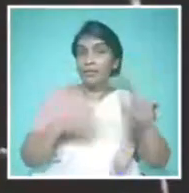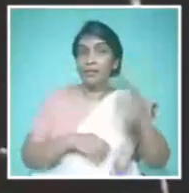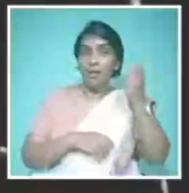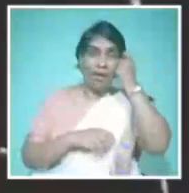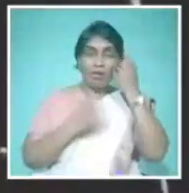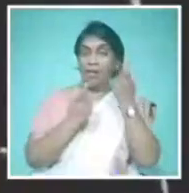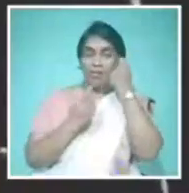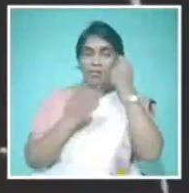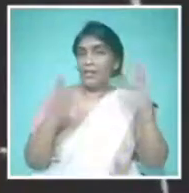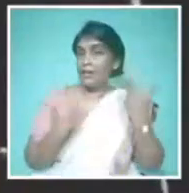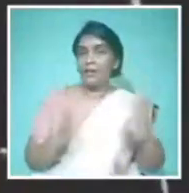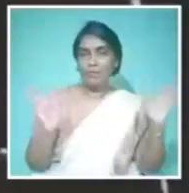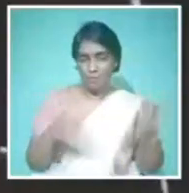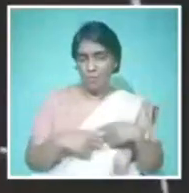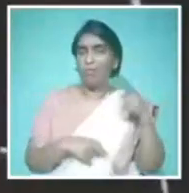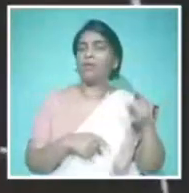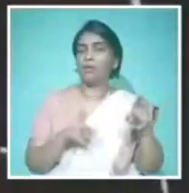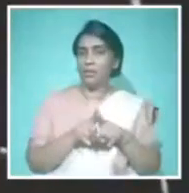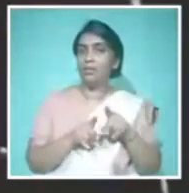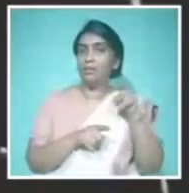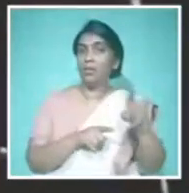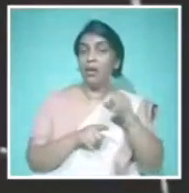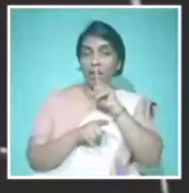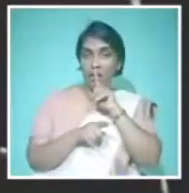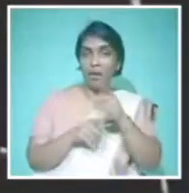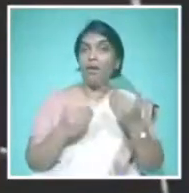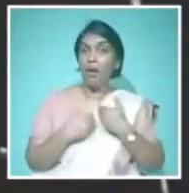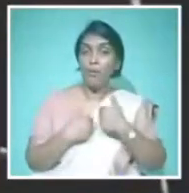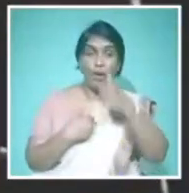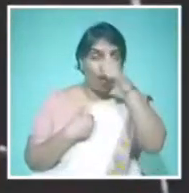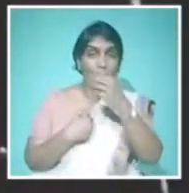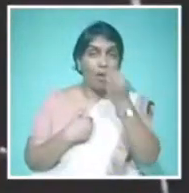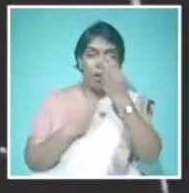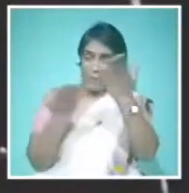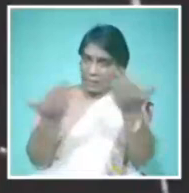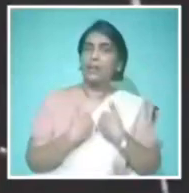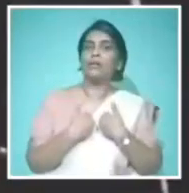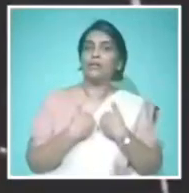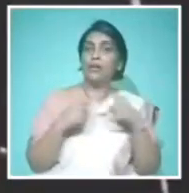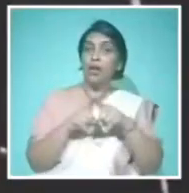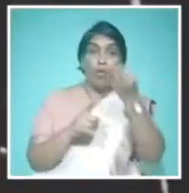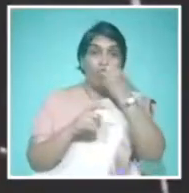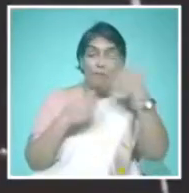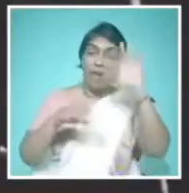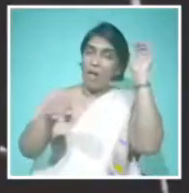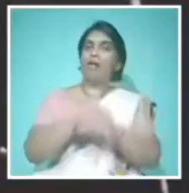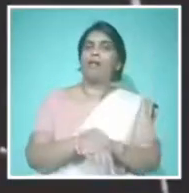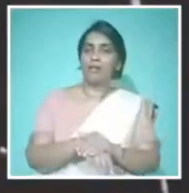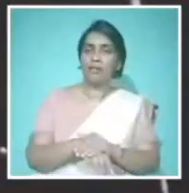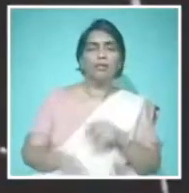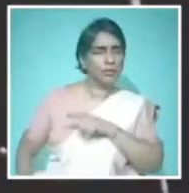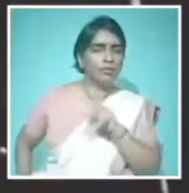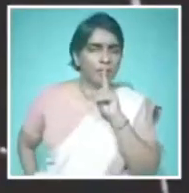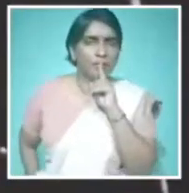badi iburane. Insaniyo jekatana ketumani, eke ngawe apeng hora kapu dipiya, eva ke me hora kapu ngalapiya kila.